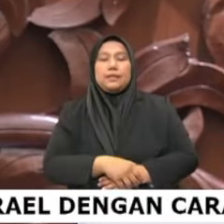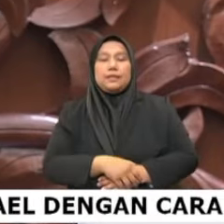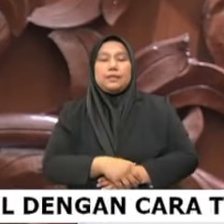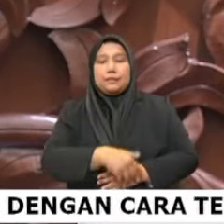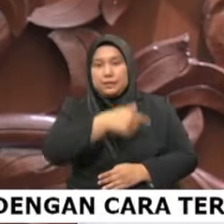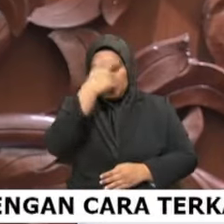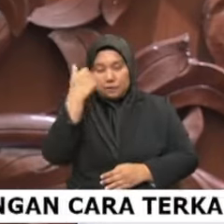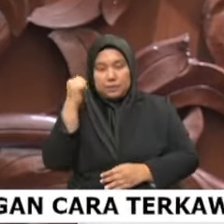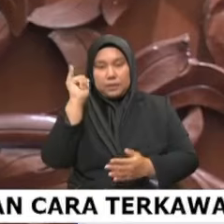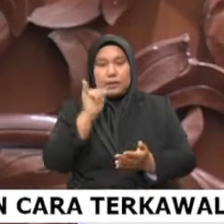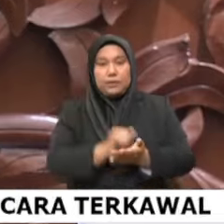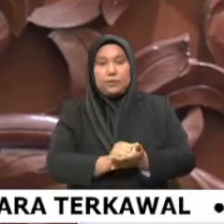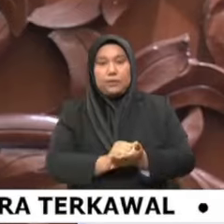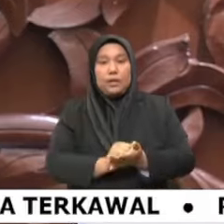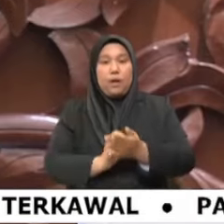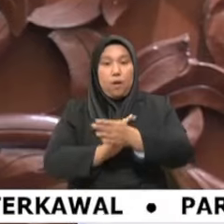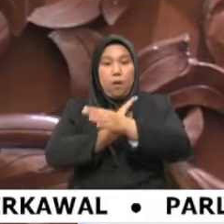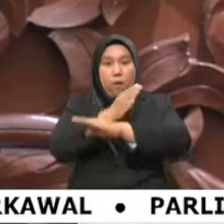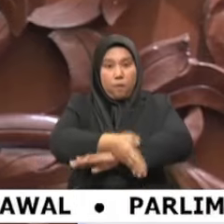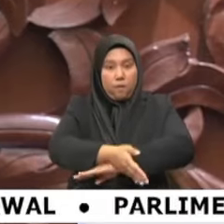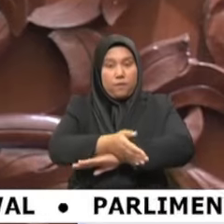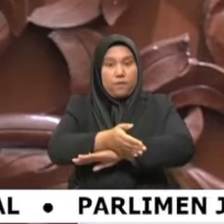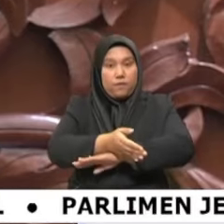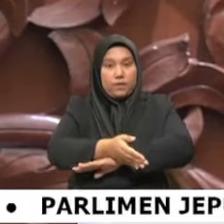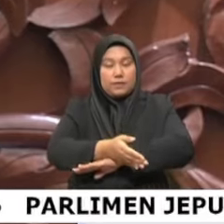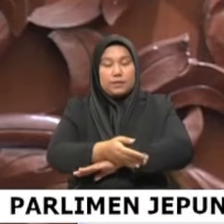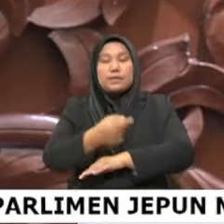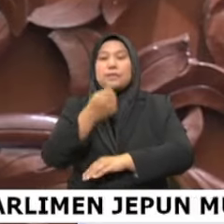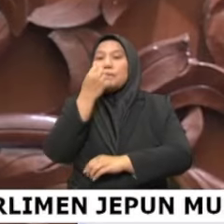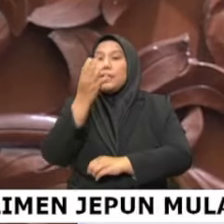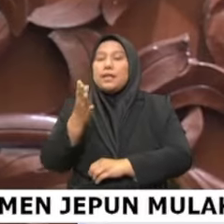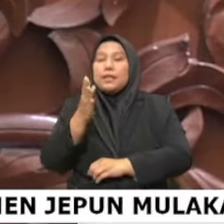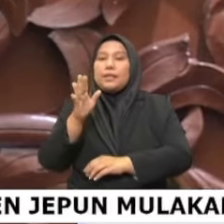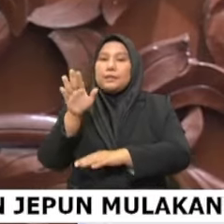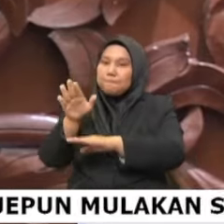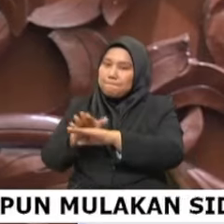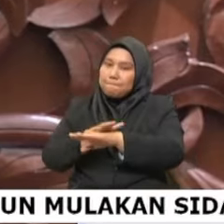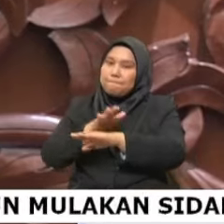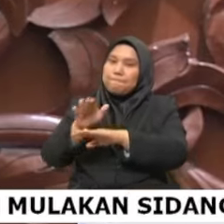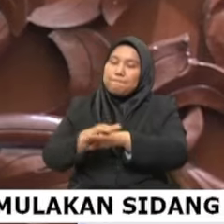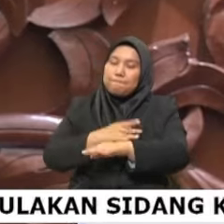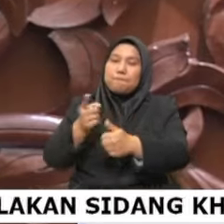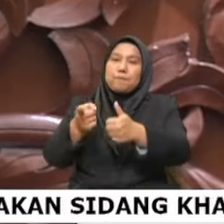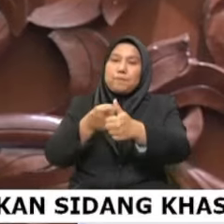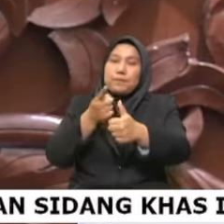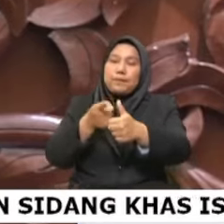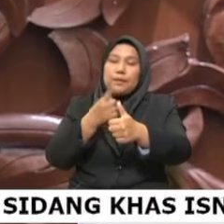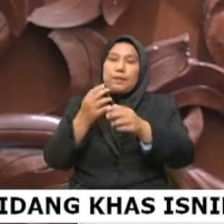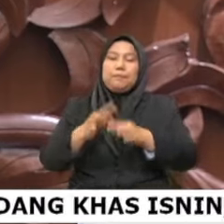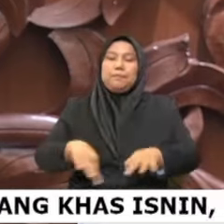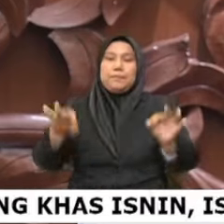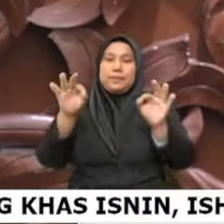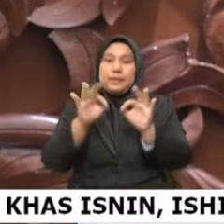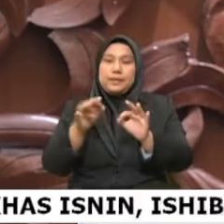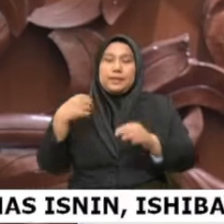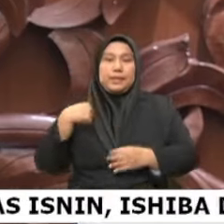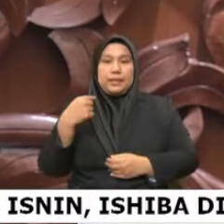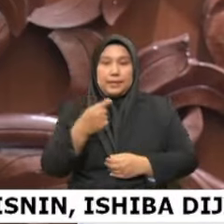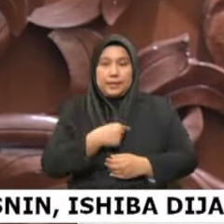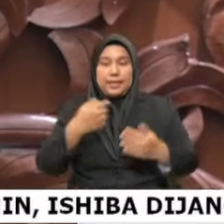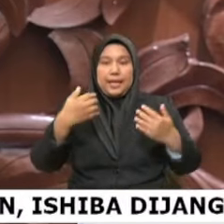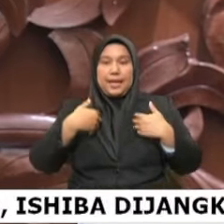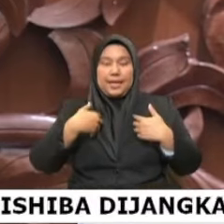terlepas, terlajak, terlebih. Saya kata slow down. Because yang pertama sekali, kita ada